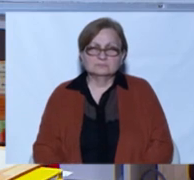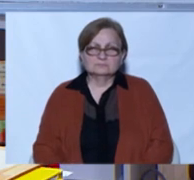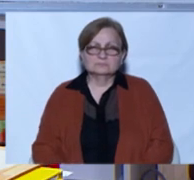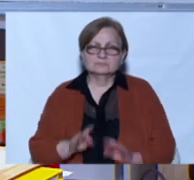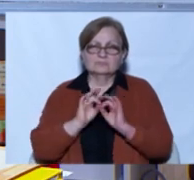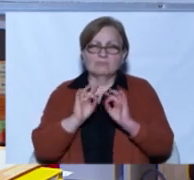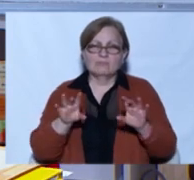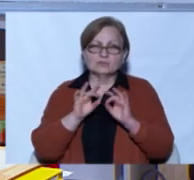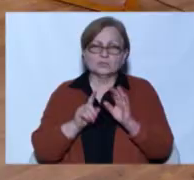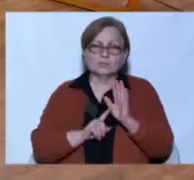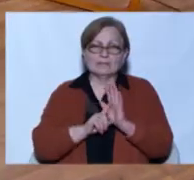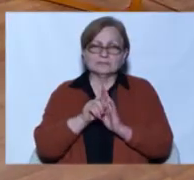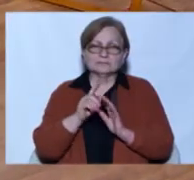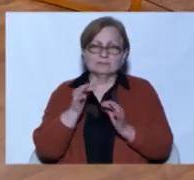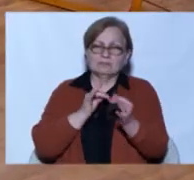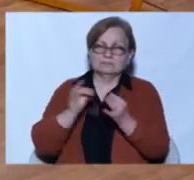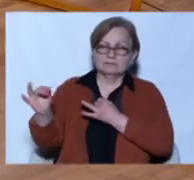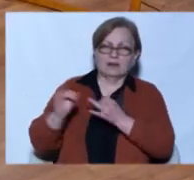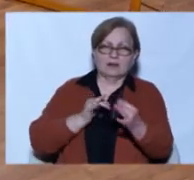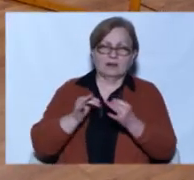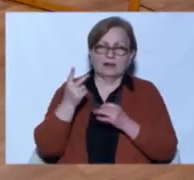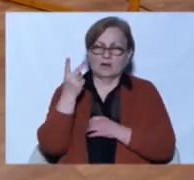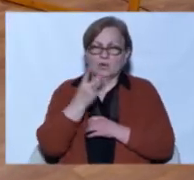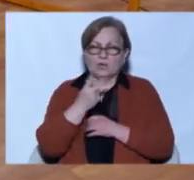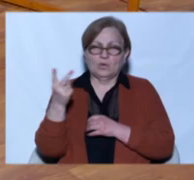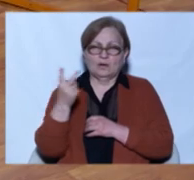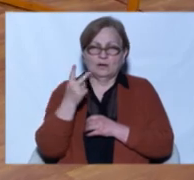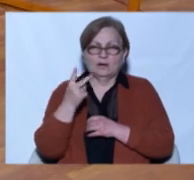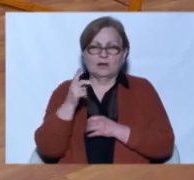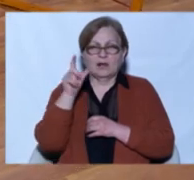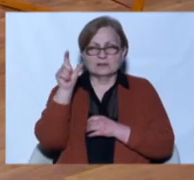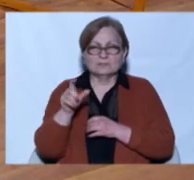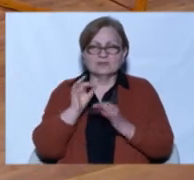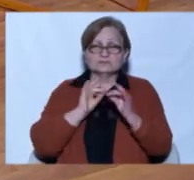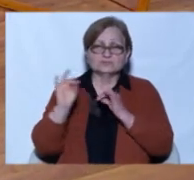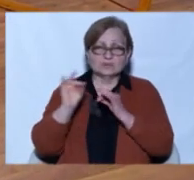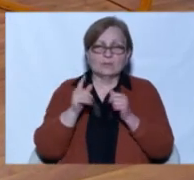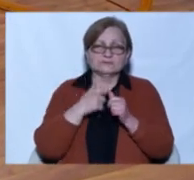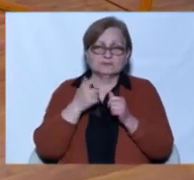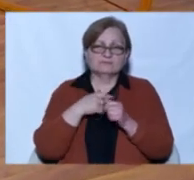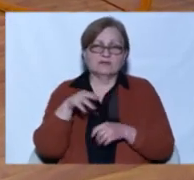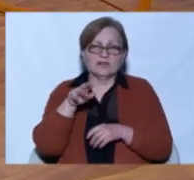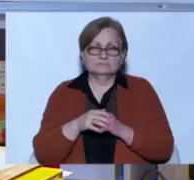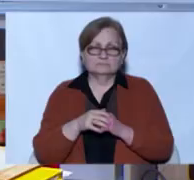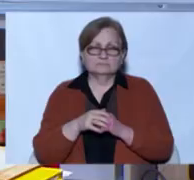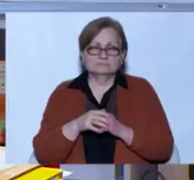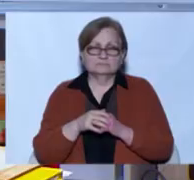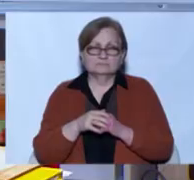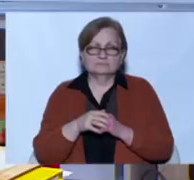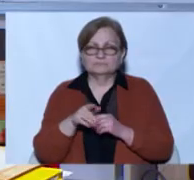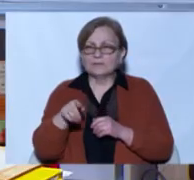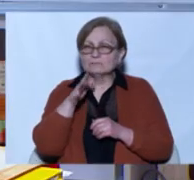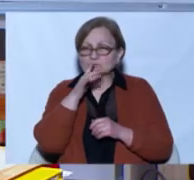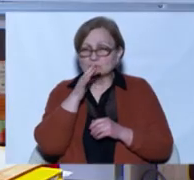მოთხრობა დიალოგით იწყება. დიალოგი ორ ან ორზე მეტ პერსონაჟს შორის საუბარს ნიშნავს. დიალოგის